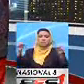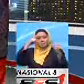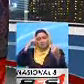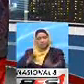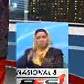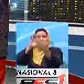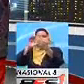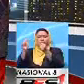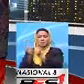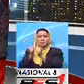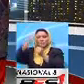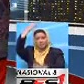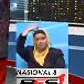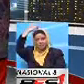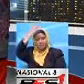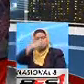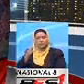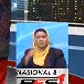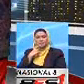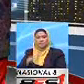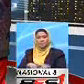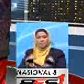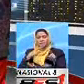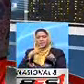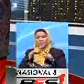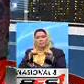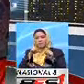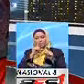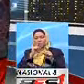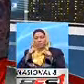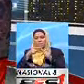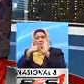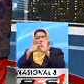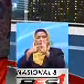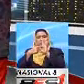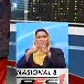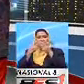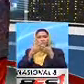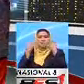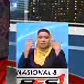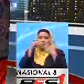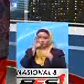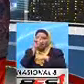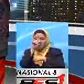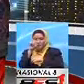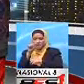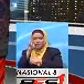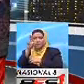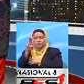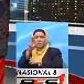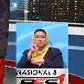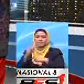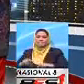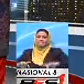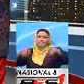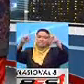kejayaan skuad The Titans dalam peringkat suku akhir menumbangkan pasukan naib Juara Liga Super felda United meningkatkan keyakinan mereka